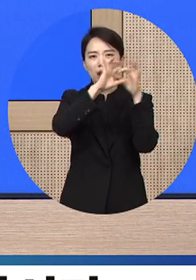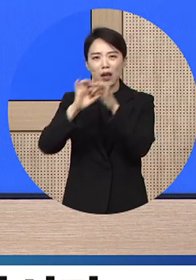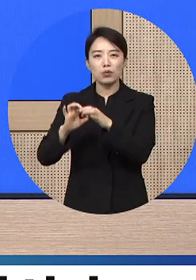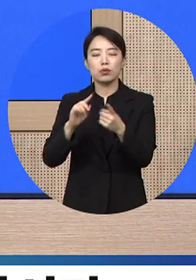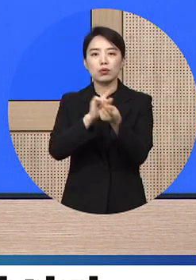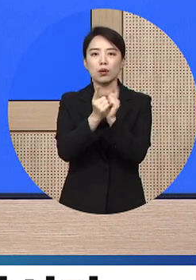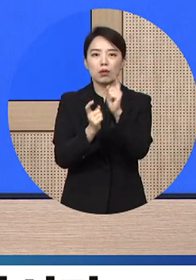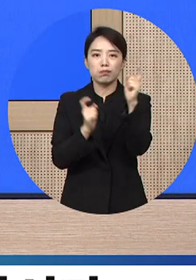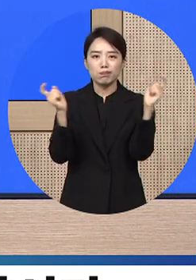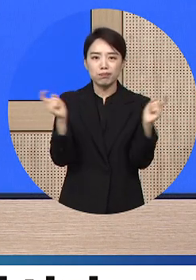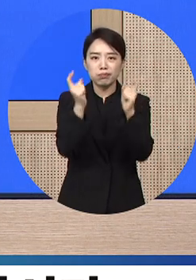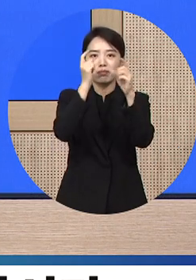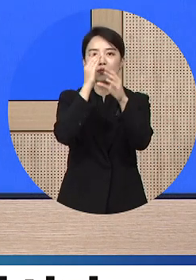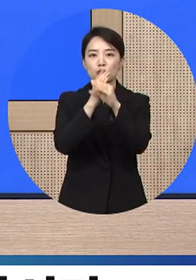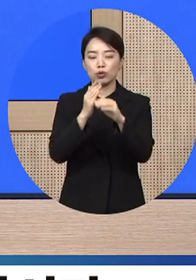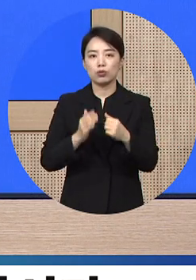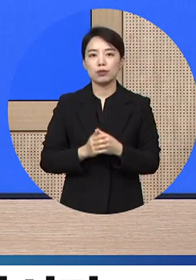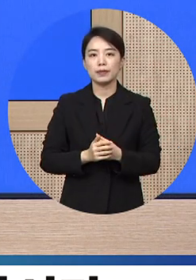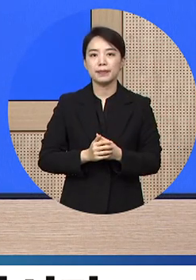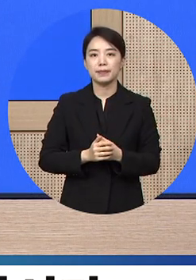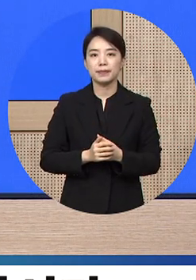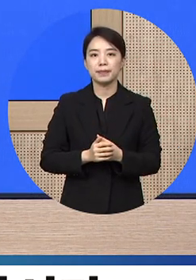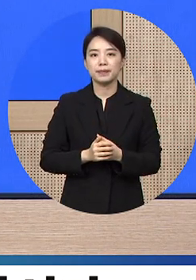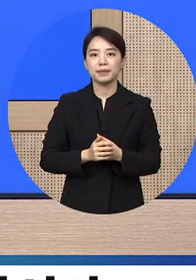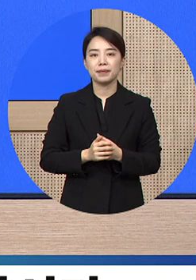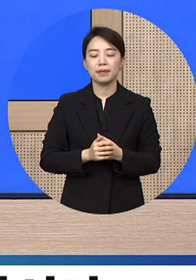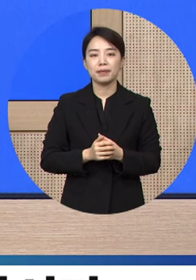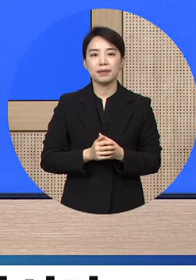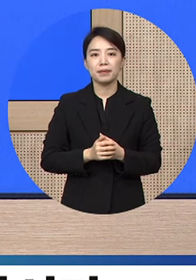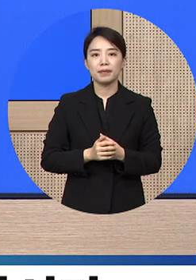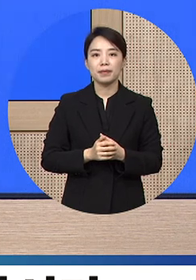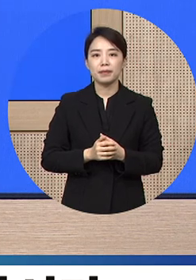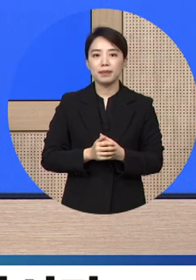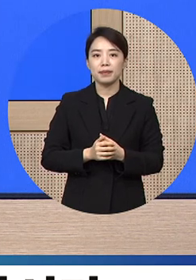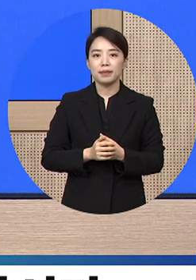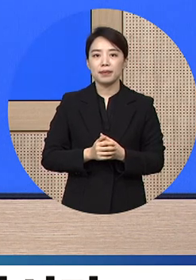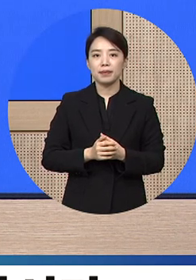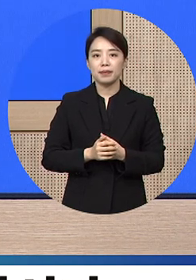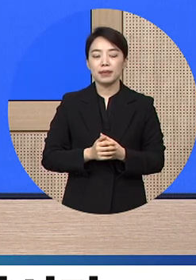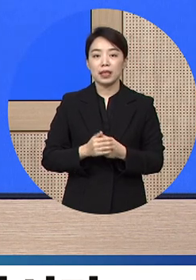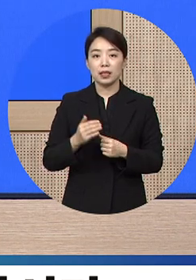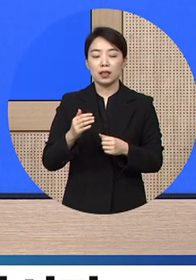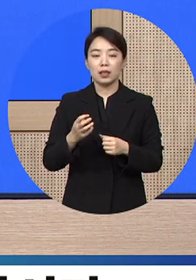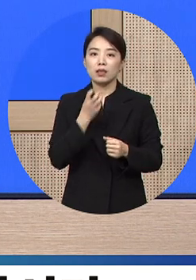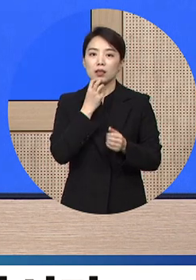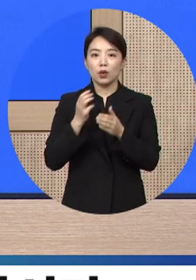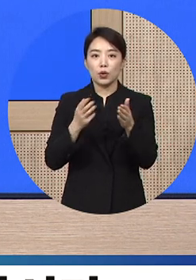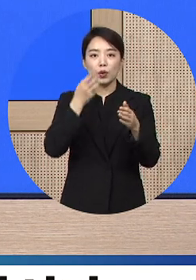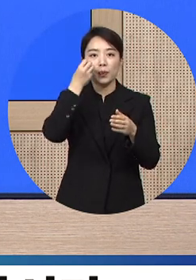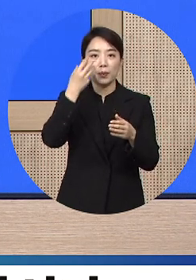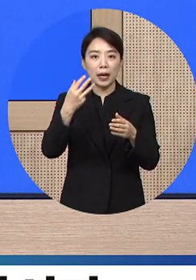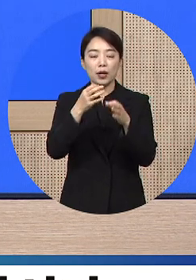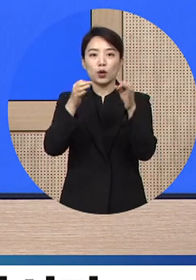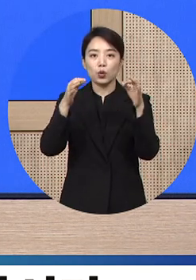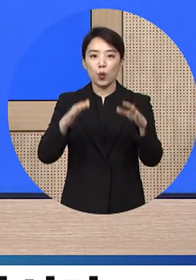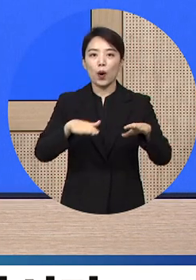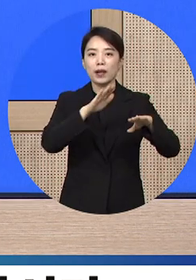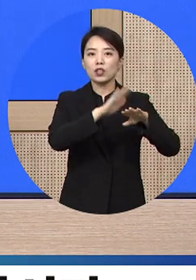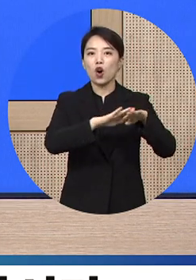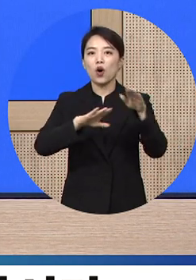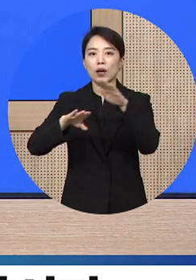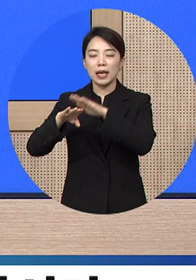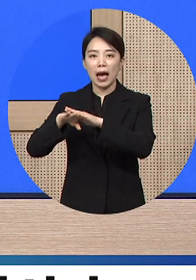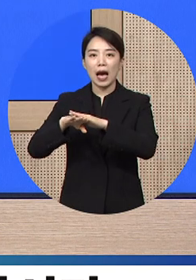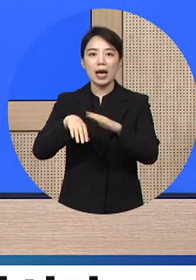벌이고 있습니다. 저희는 지난 8개월 동안 여야 동수인 도의회